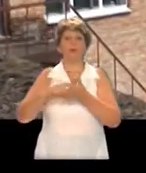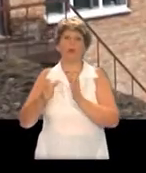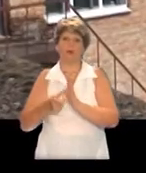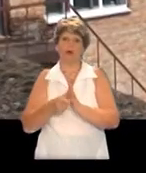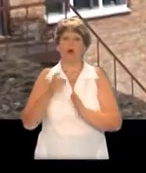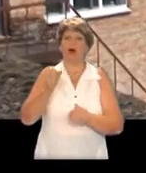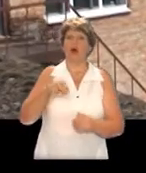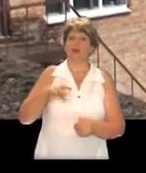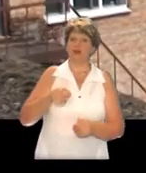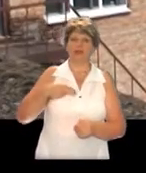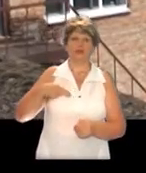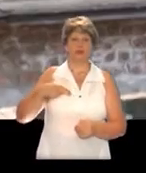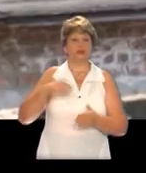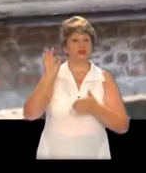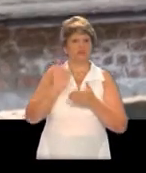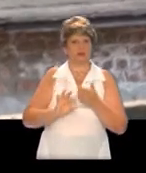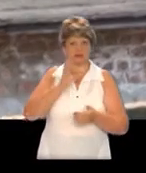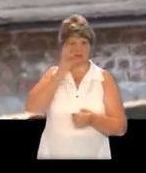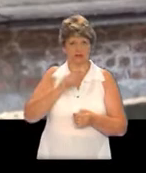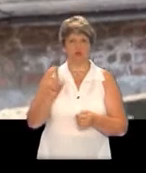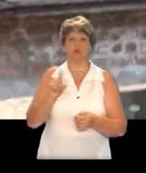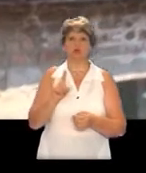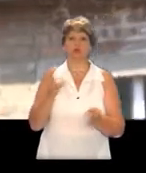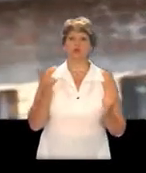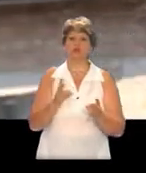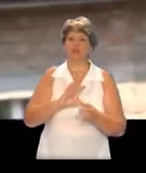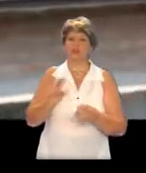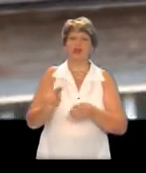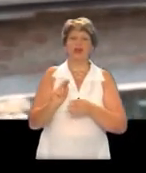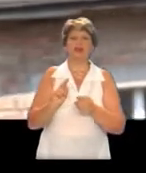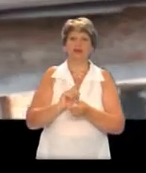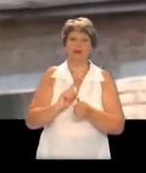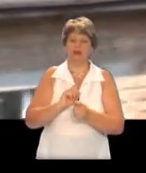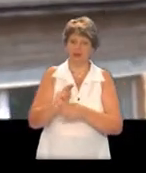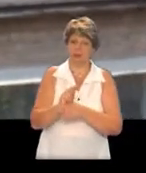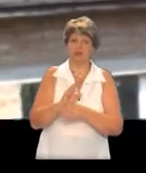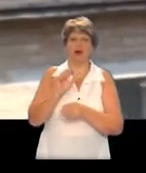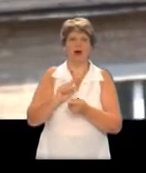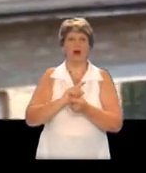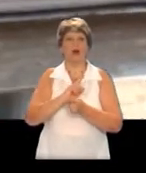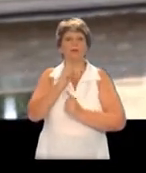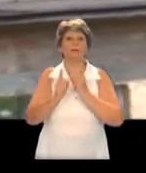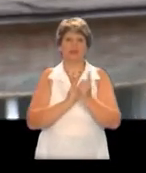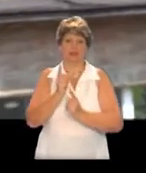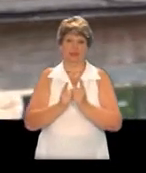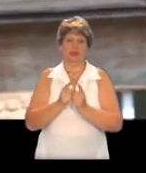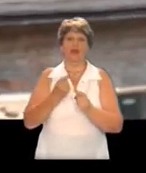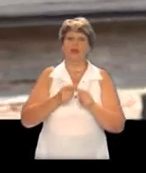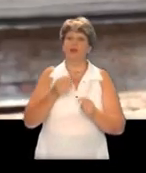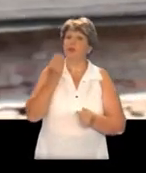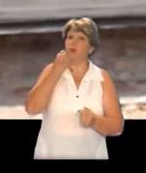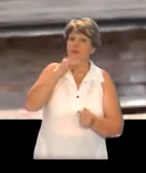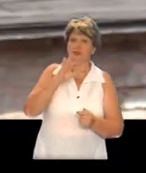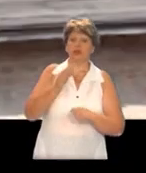школи. Але депутати одразу визначилися, що потрібно не ремонтувати, а робити реконструкцію даху на шатрове накриття. Це ефективніше